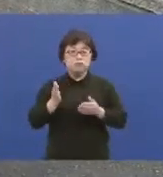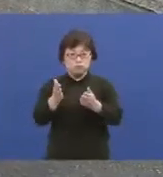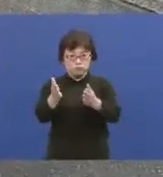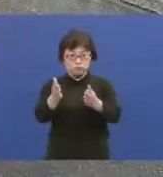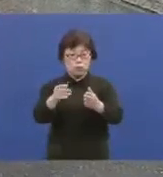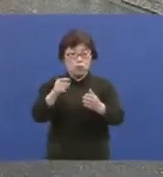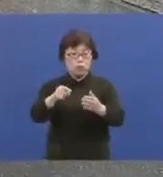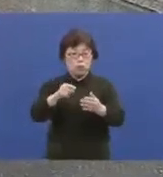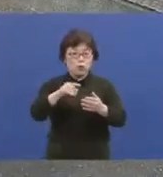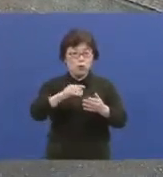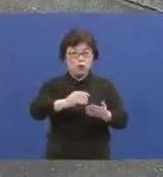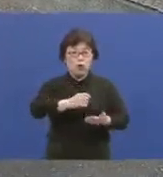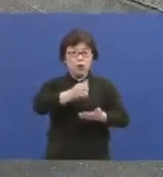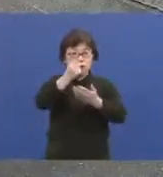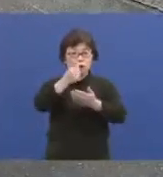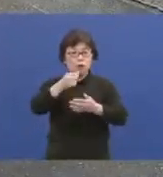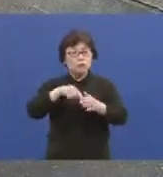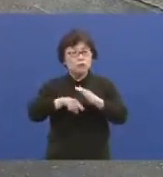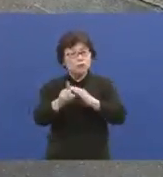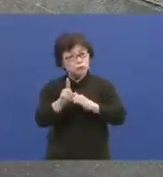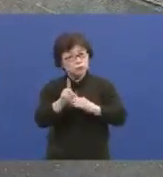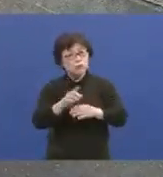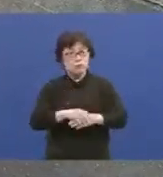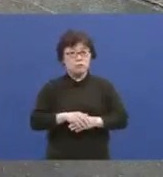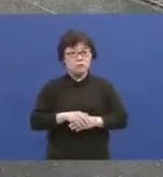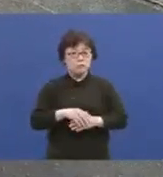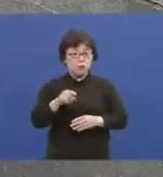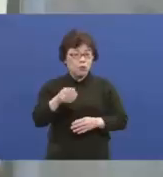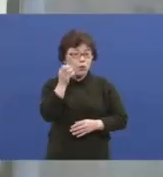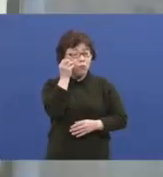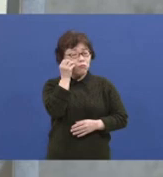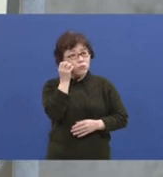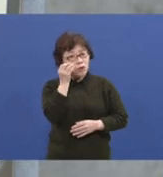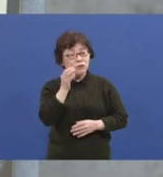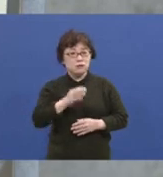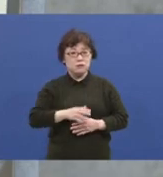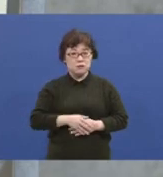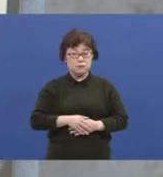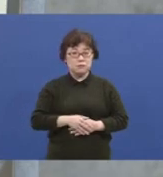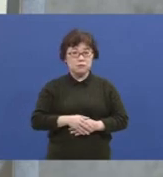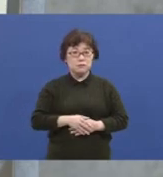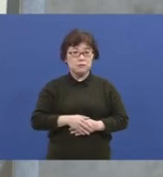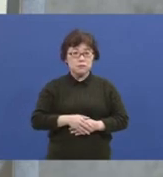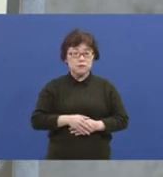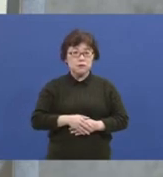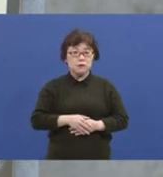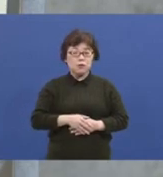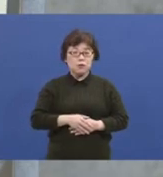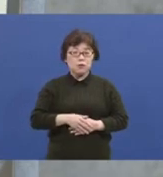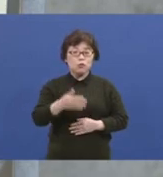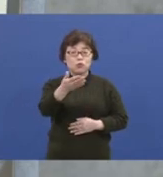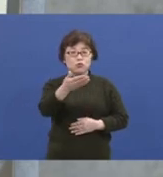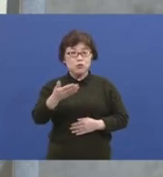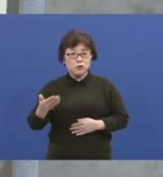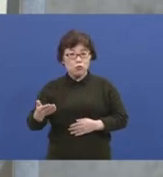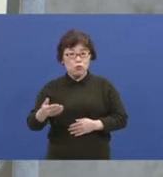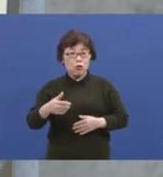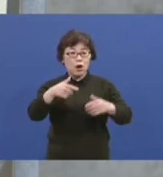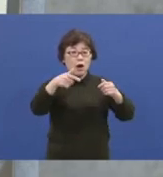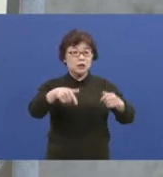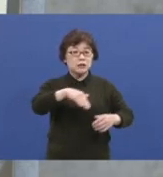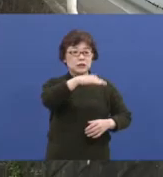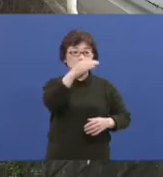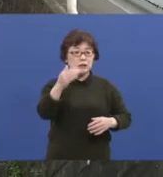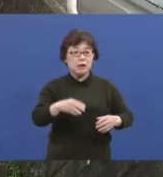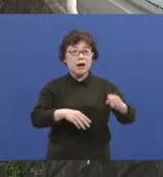角遺産なんでしょうか？ これがね、珍しい水路なんですよ。この一の湯水路は西山川と交